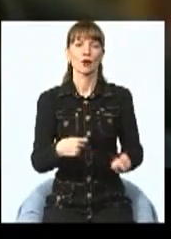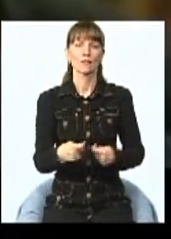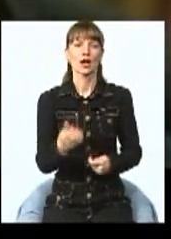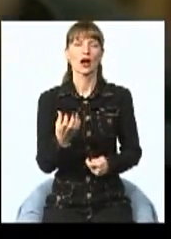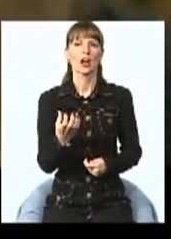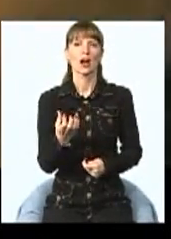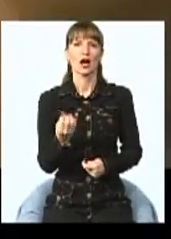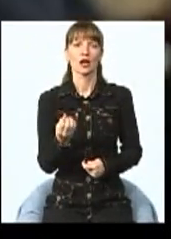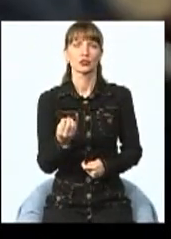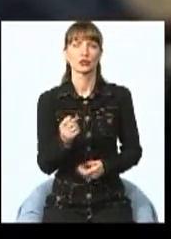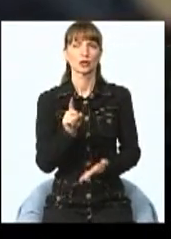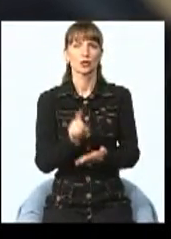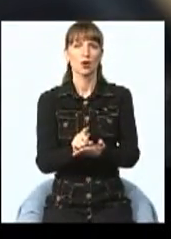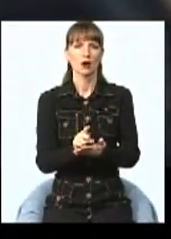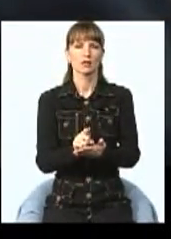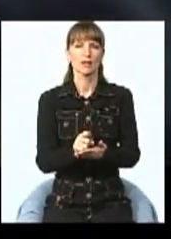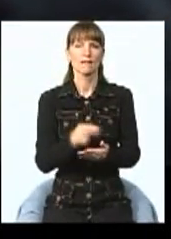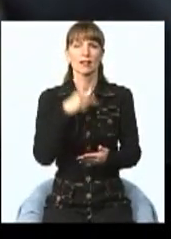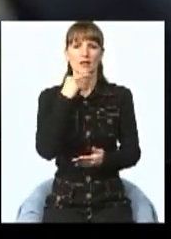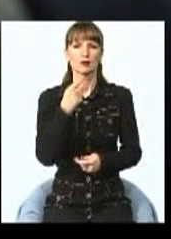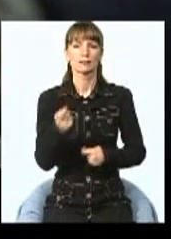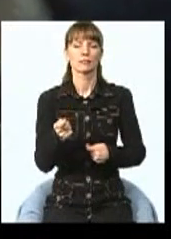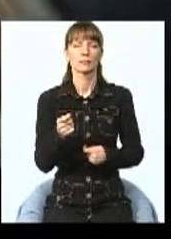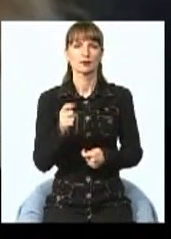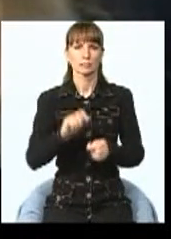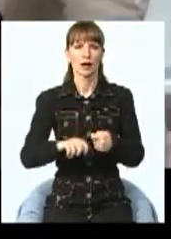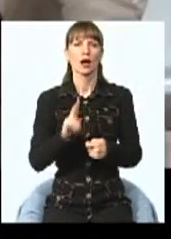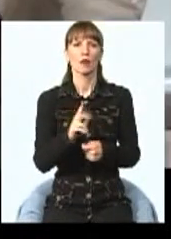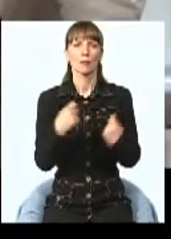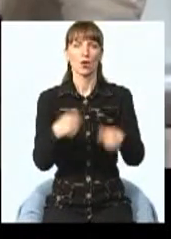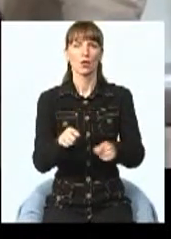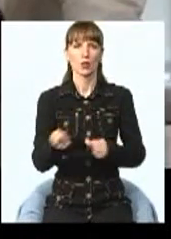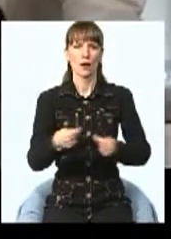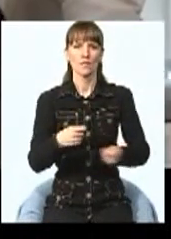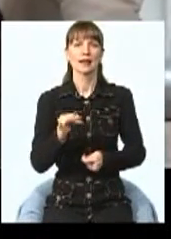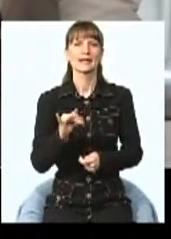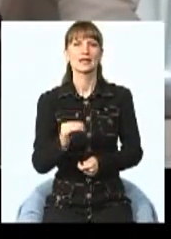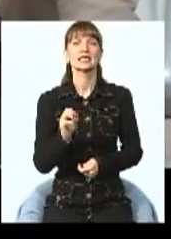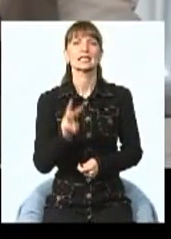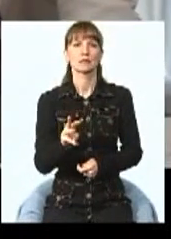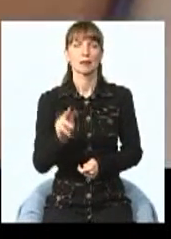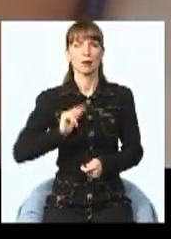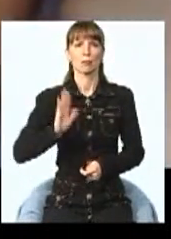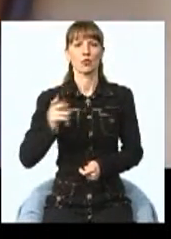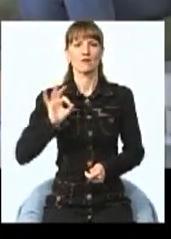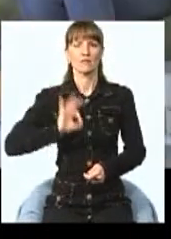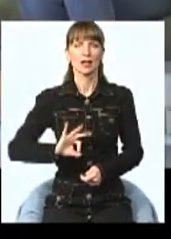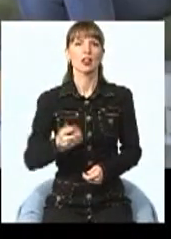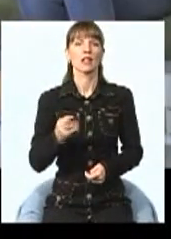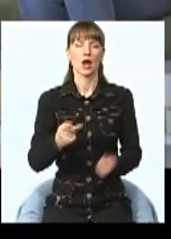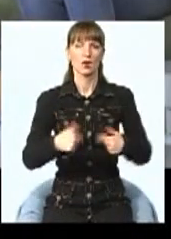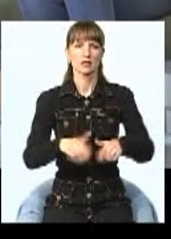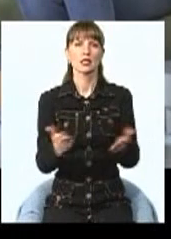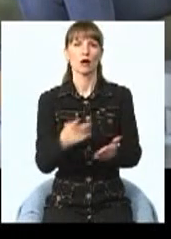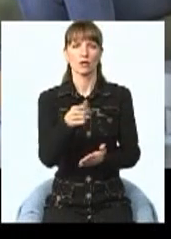ці фахівці повинні ретельно обрати, кому продати товар і з ким співпрацювати буде вигідно для організації, яку вони представляють.